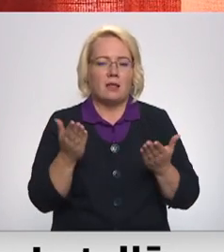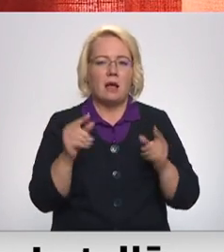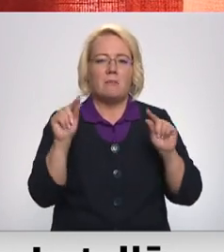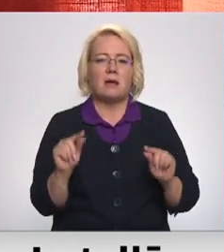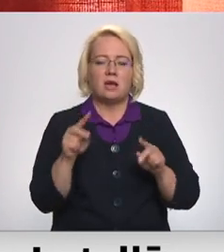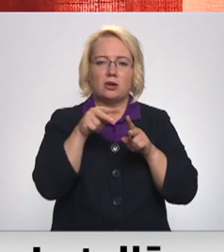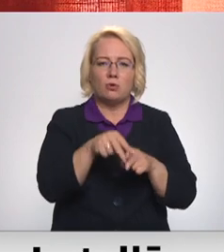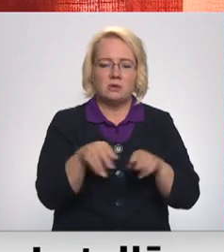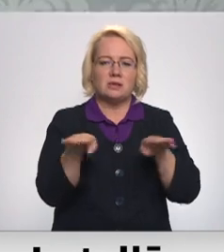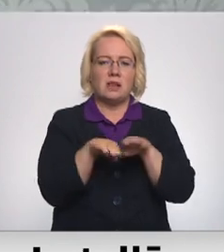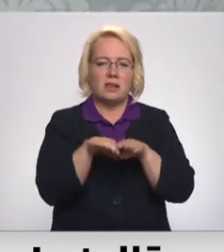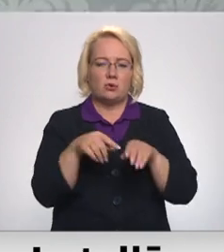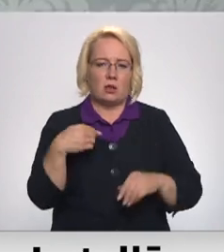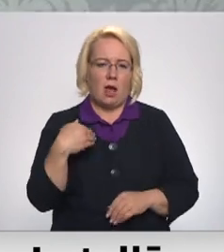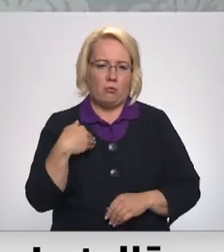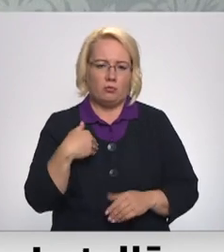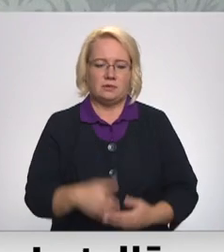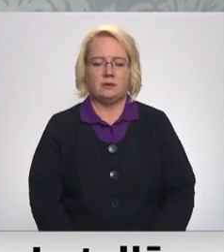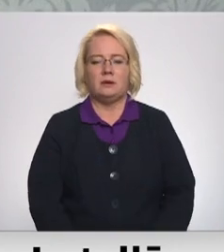slodze nekā mums.